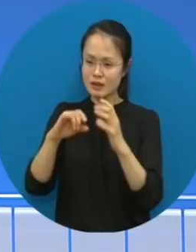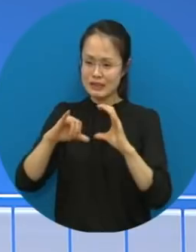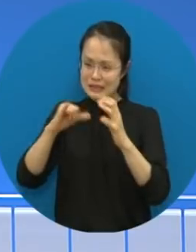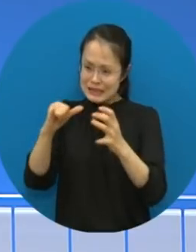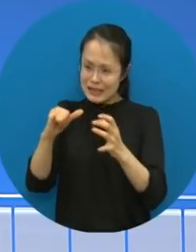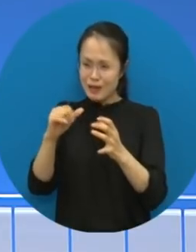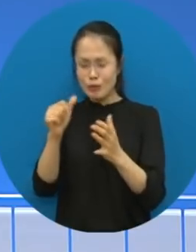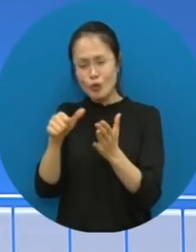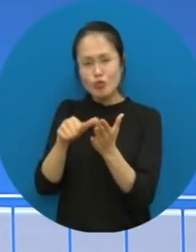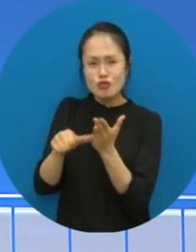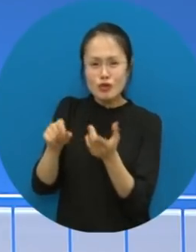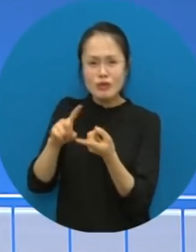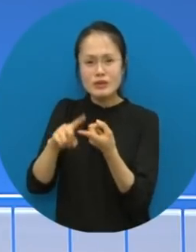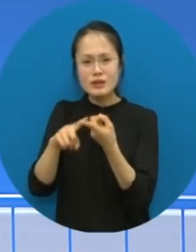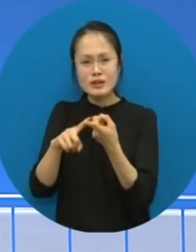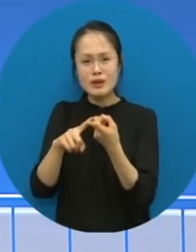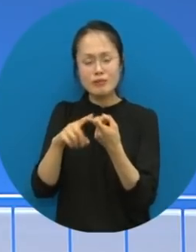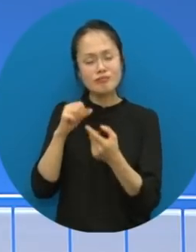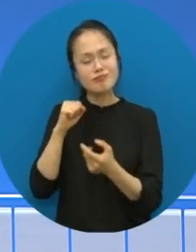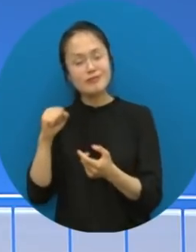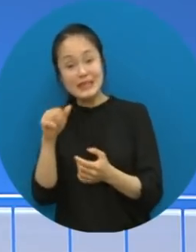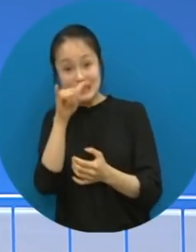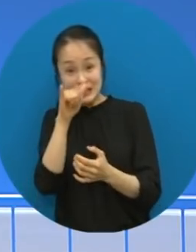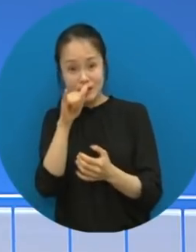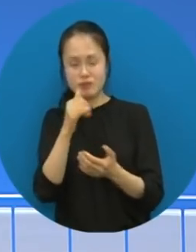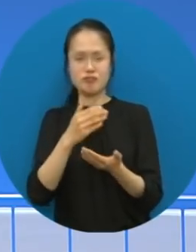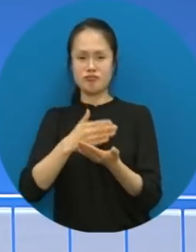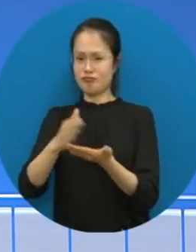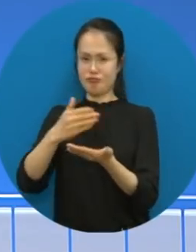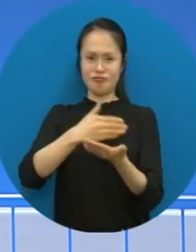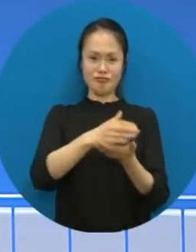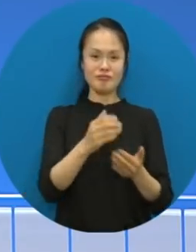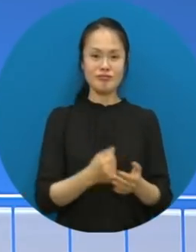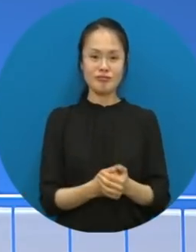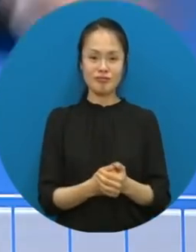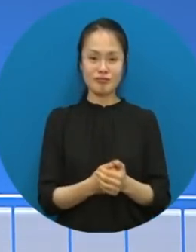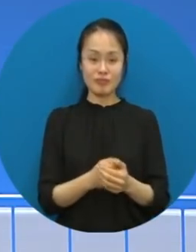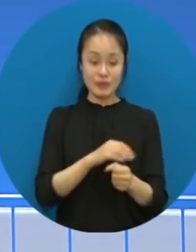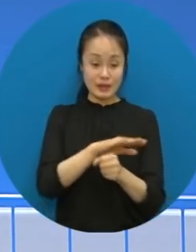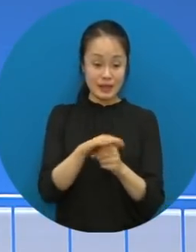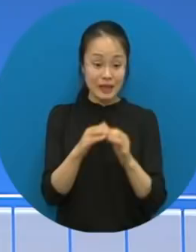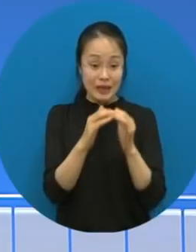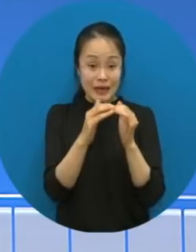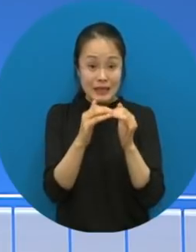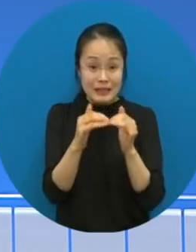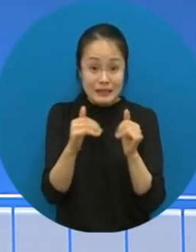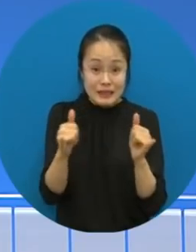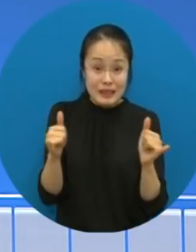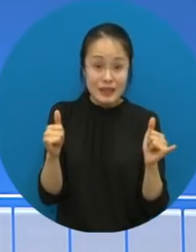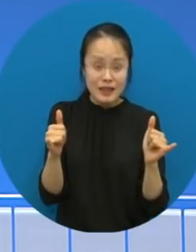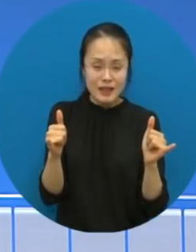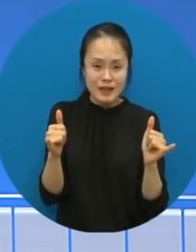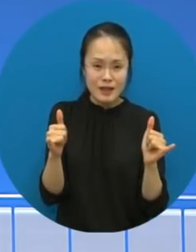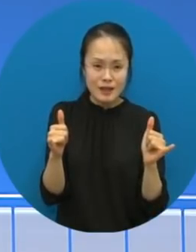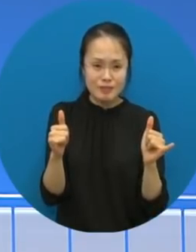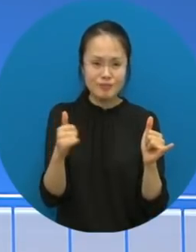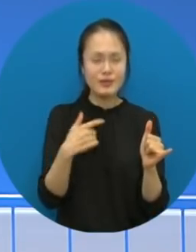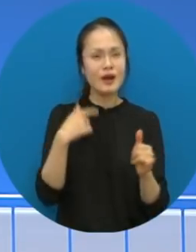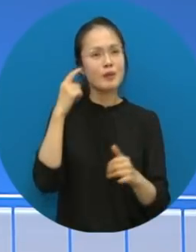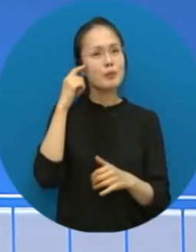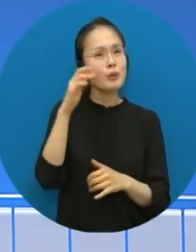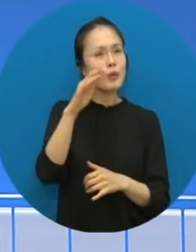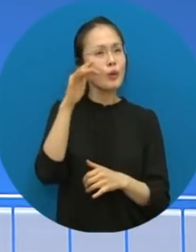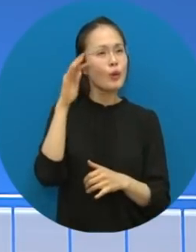하십니다. 우리 가운데 사랑하는 사람이 있어 전쟁을 눈앞에 두고 사랑하는 사람이 왔다 갔다 하는 자도